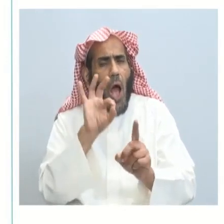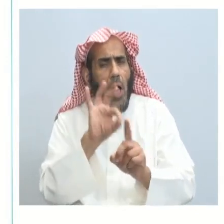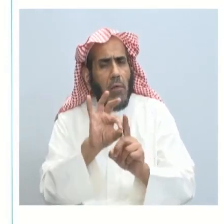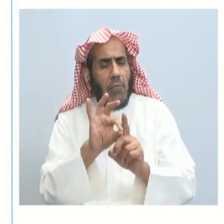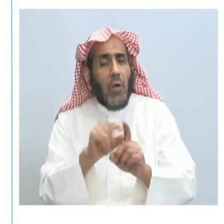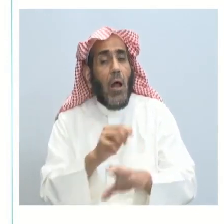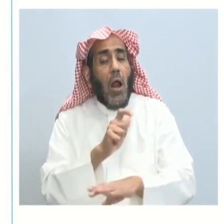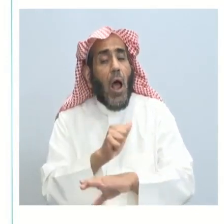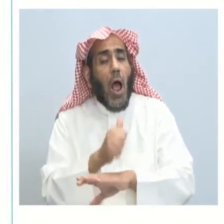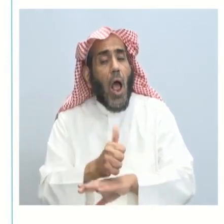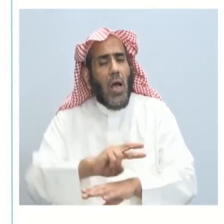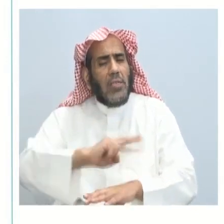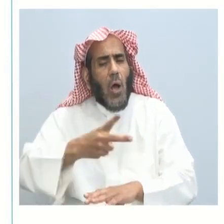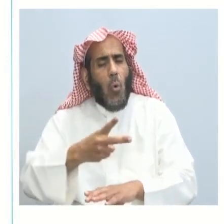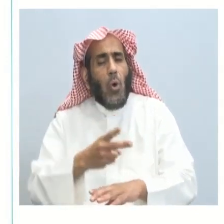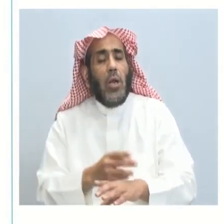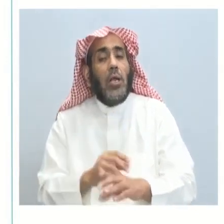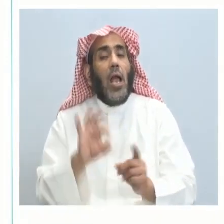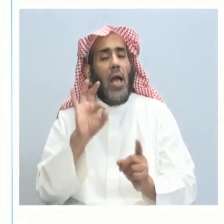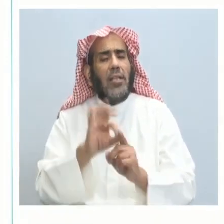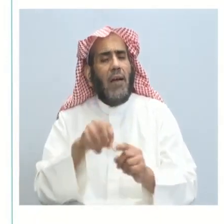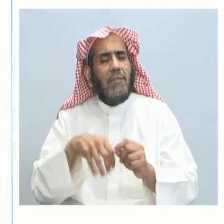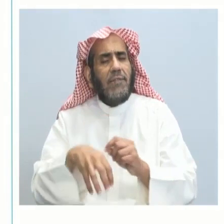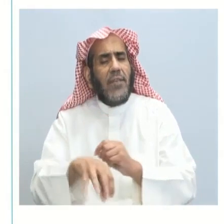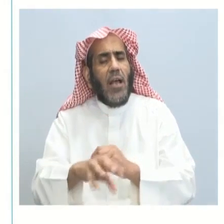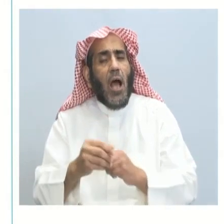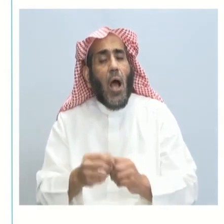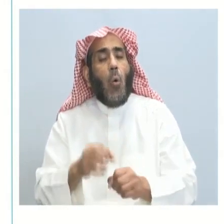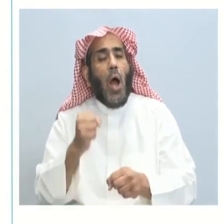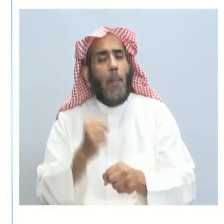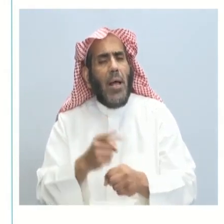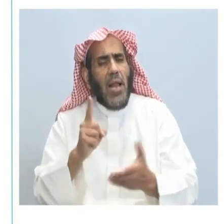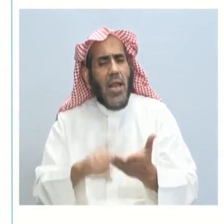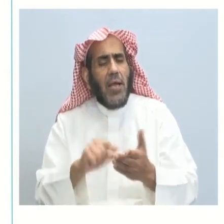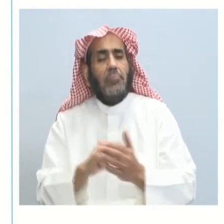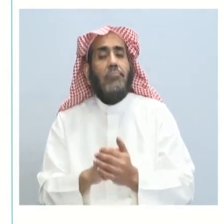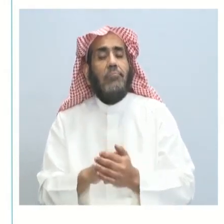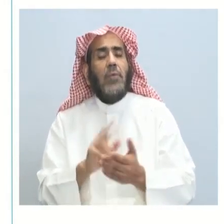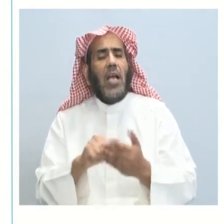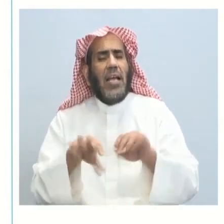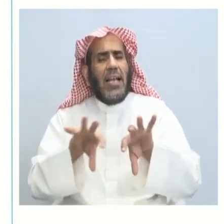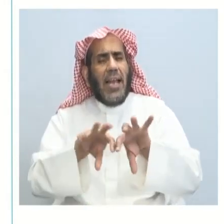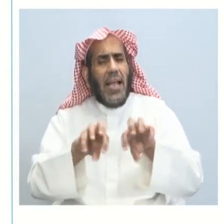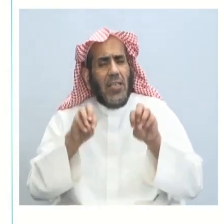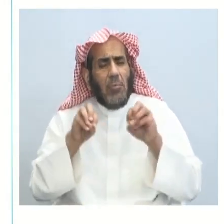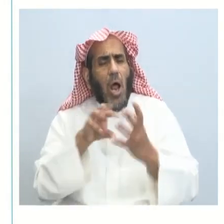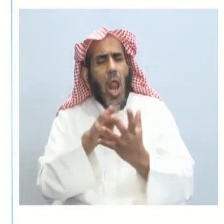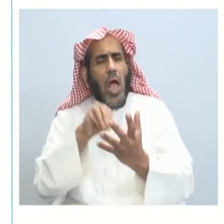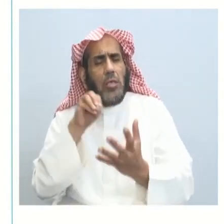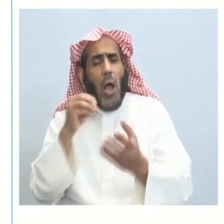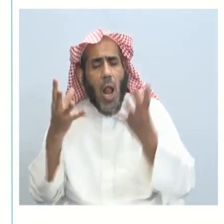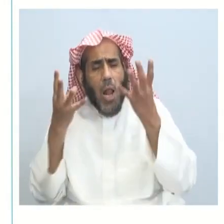الاهداف الرئيسه قد تتحول الى اهداف فرعيه واهداف اجرائيه لكي نجمع المعلومه بدون